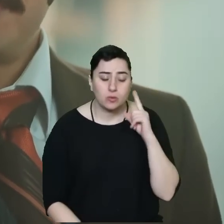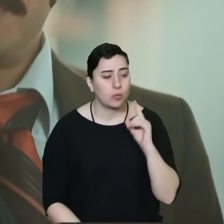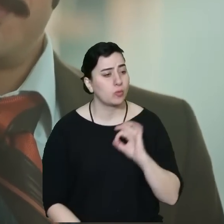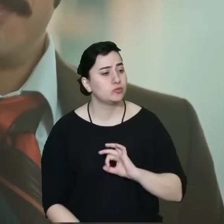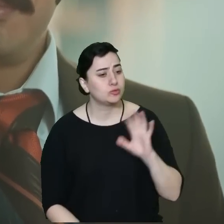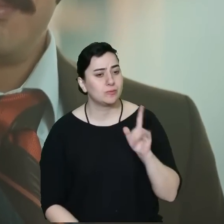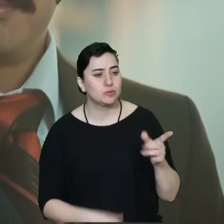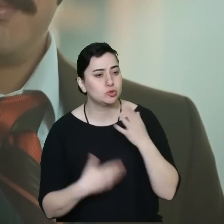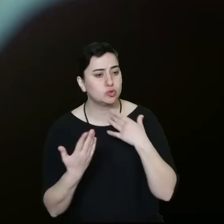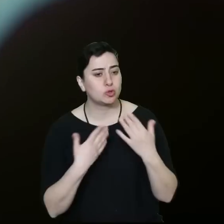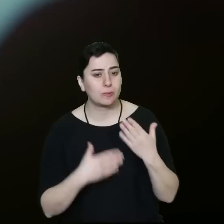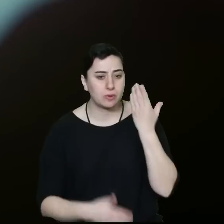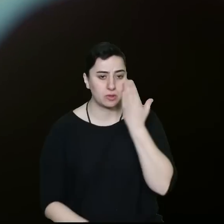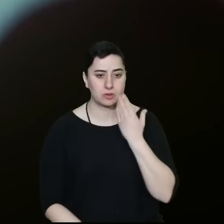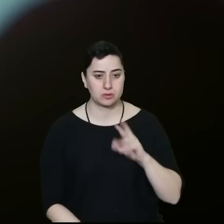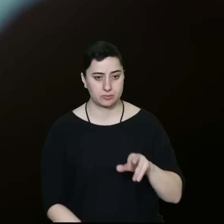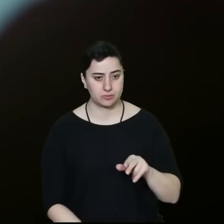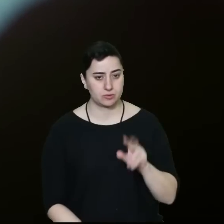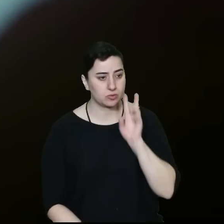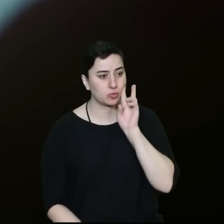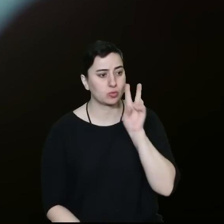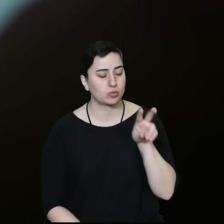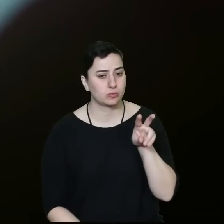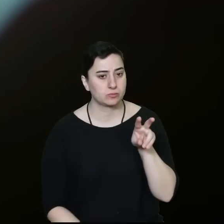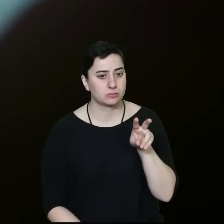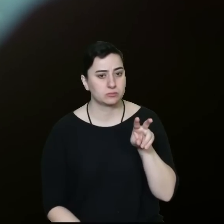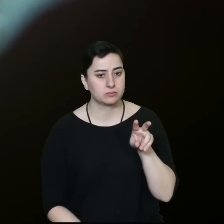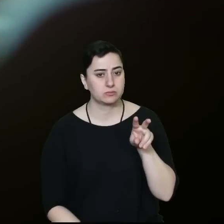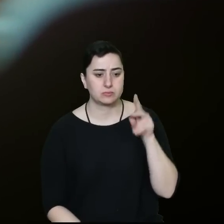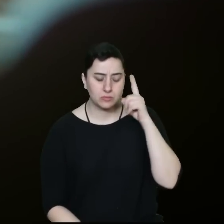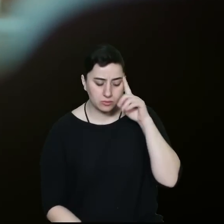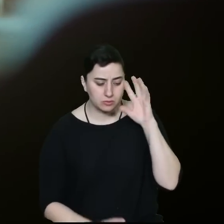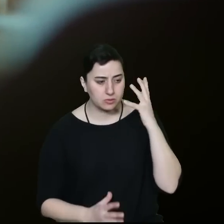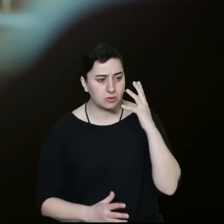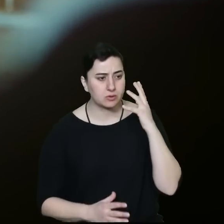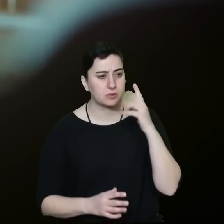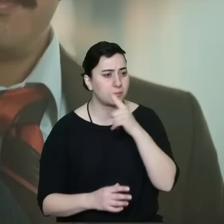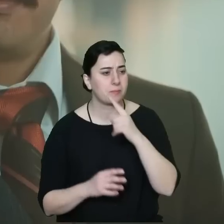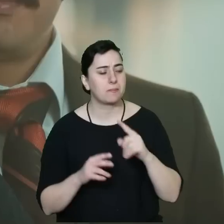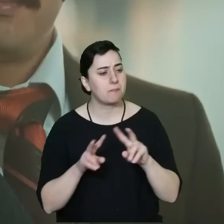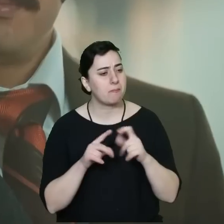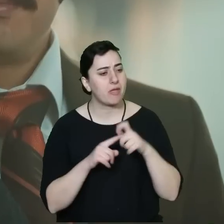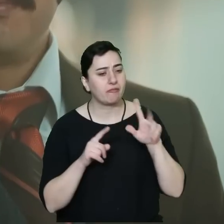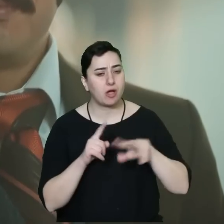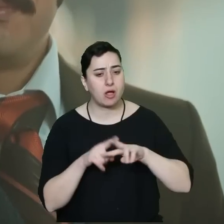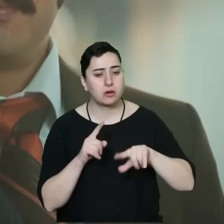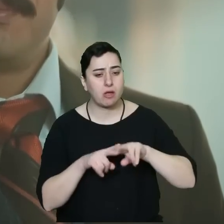sohbet onun için yapılıyor. Onu öyle görünce aklıma Hazreti Mevlana'nın bir sözü